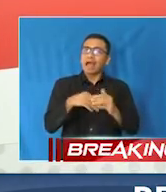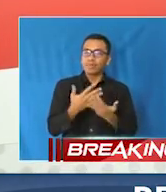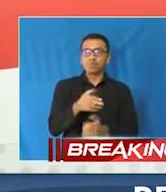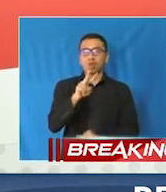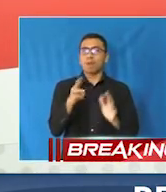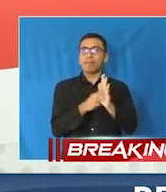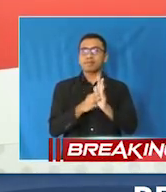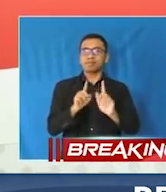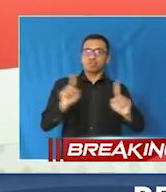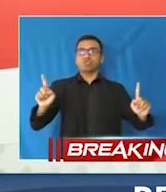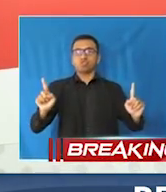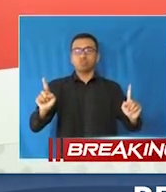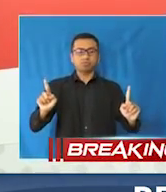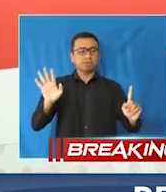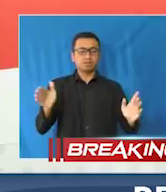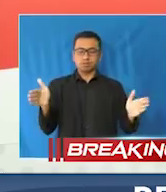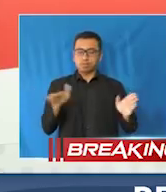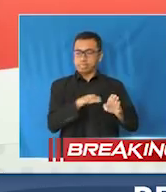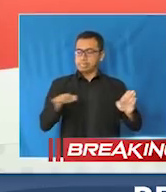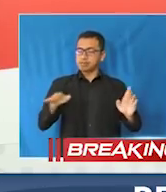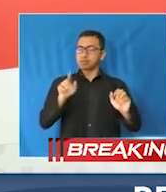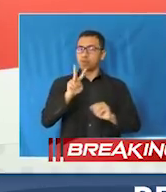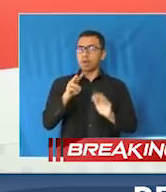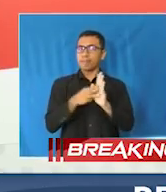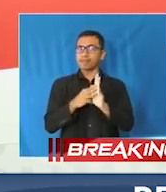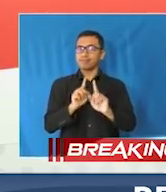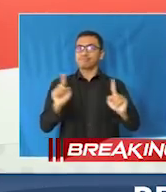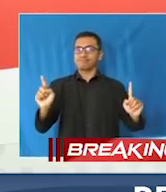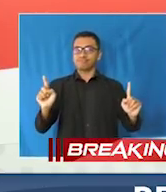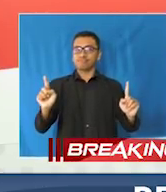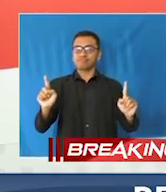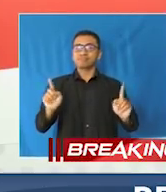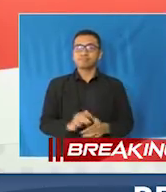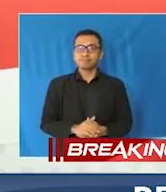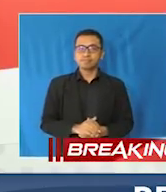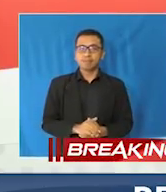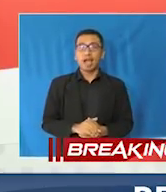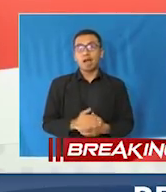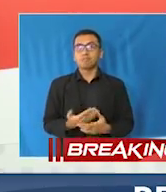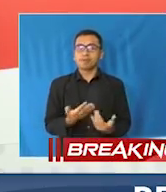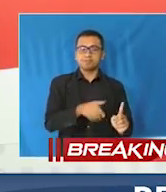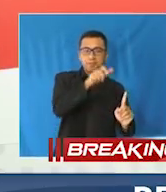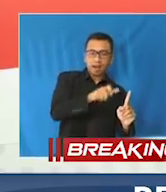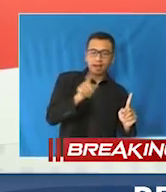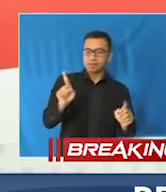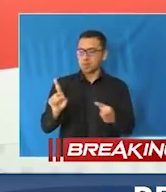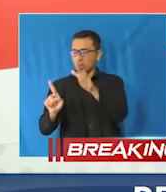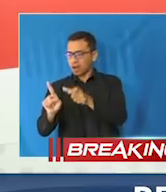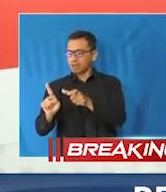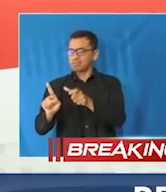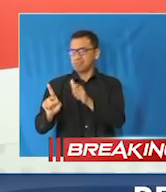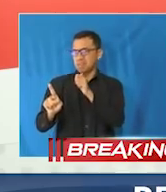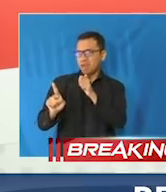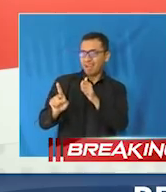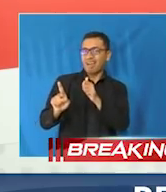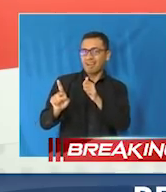kurang lebih dua meter dinilai harus kita pertahankan artinya siapapun mereka kita juga harus meyakini